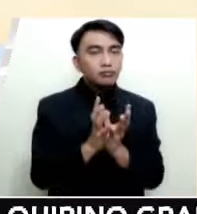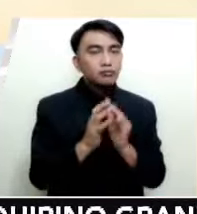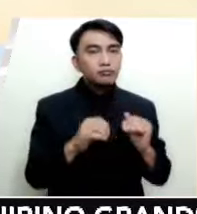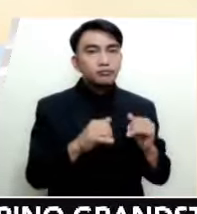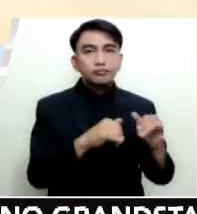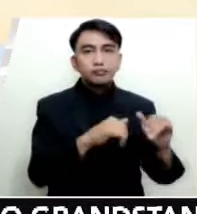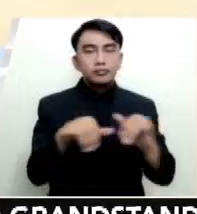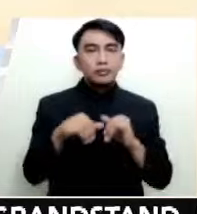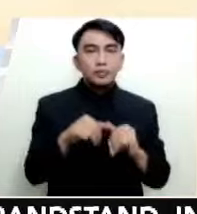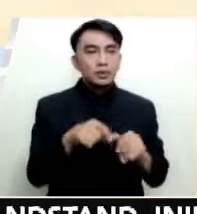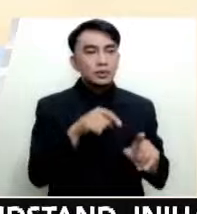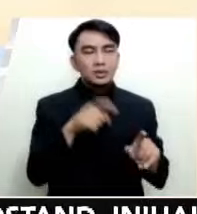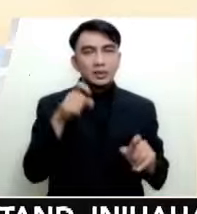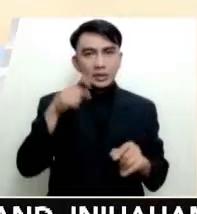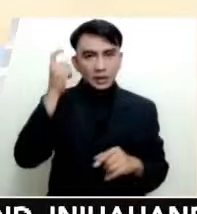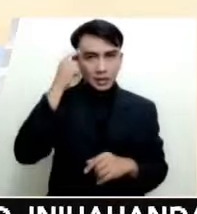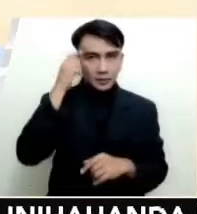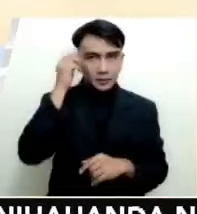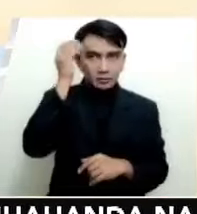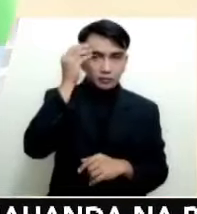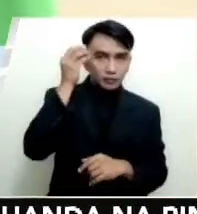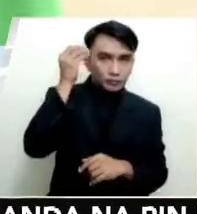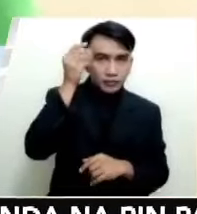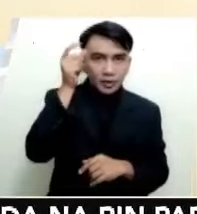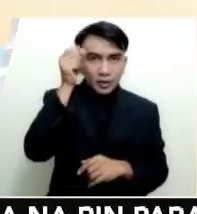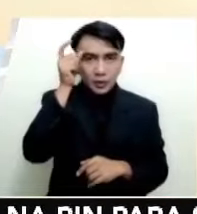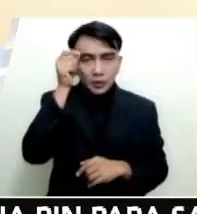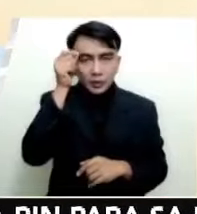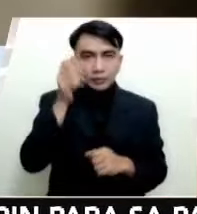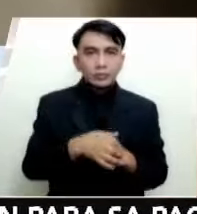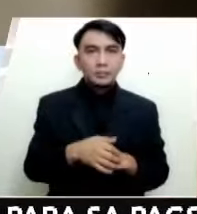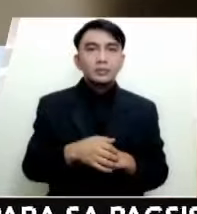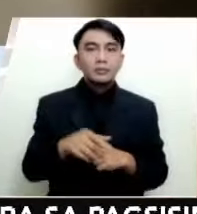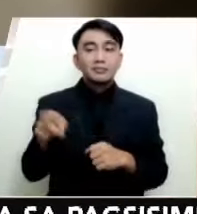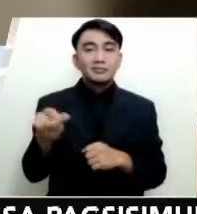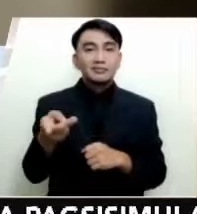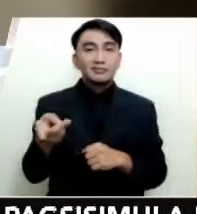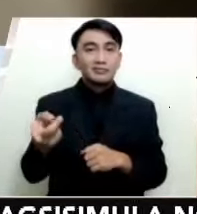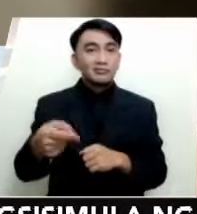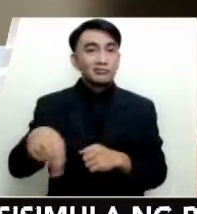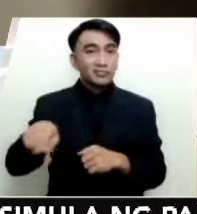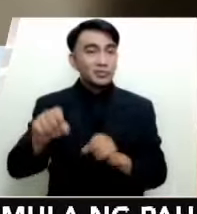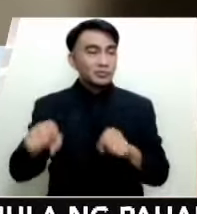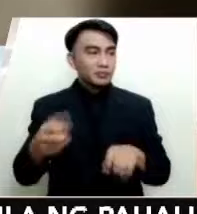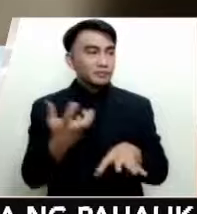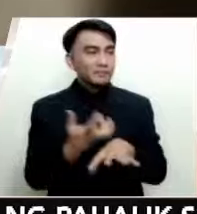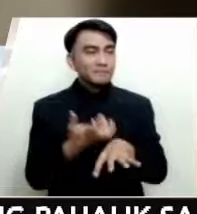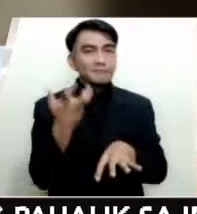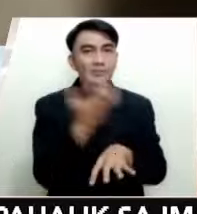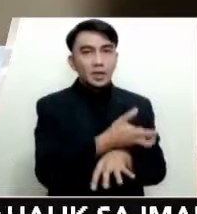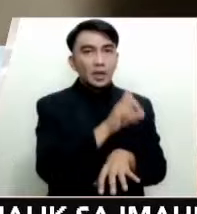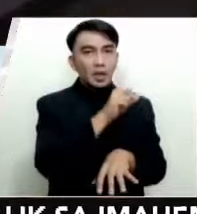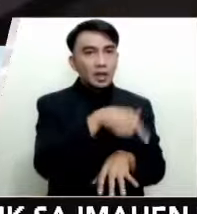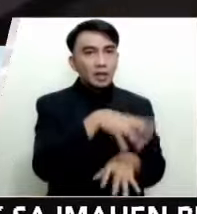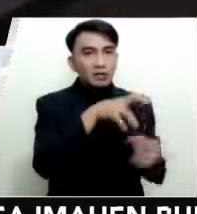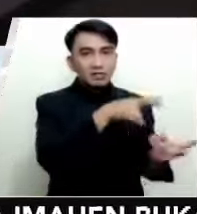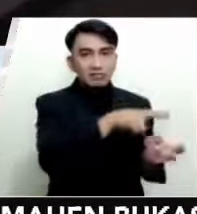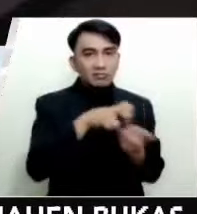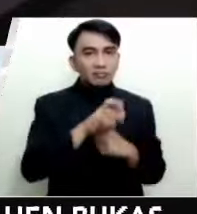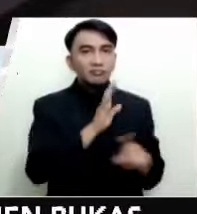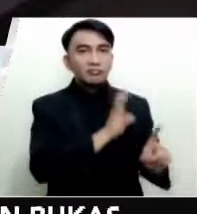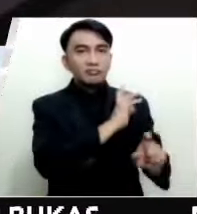daw kasing magamit ang mga ito para ma-take over o makuha ang social media account ng isang tao. Mainam din daw na magsumbong sa